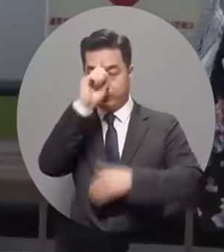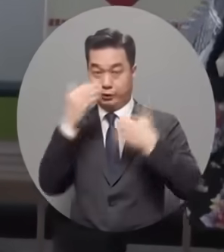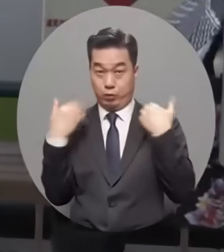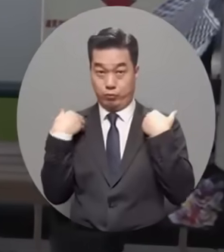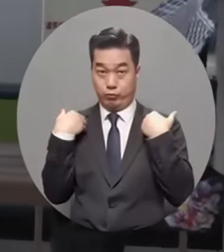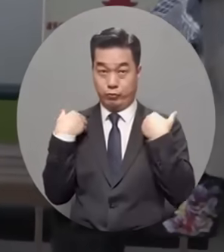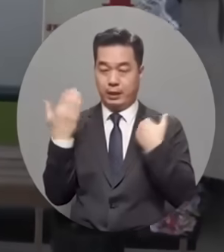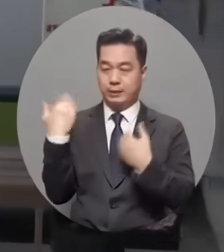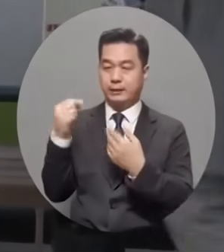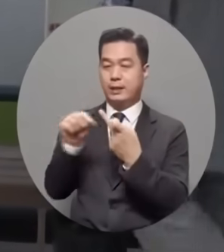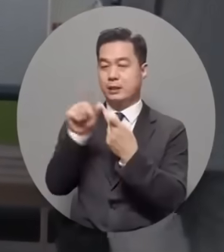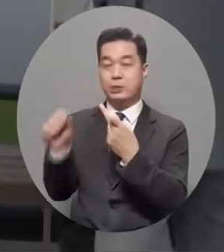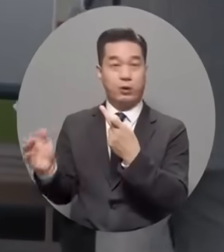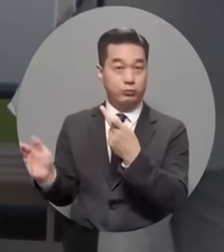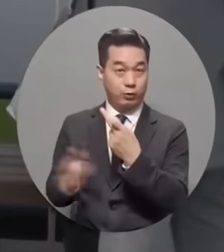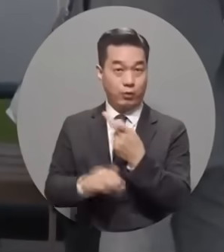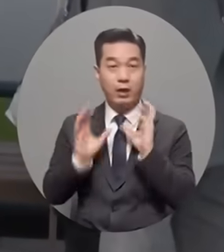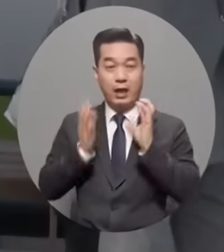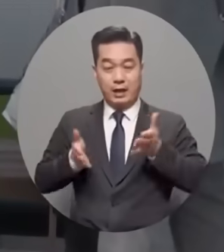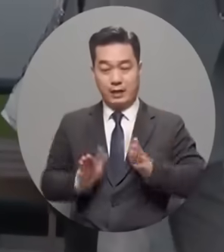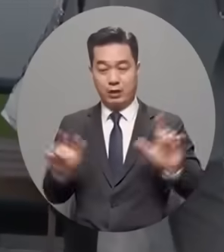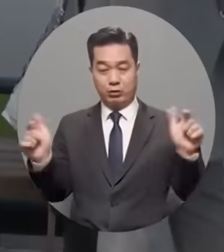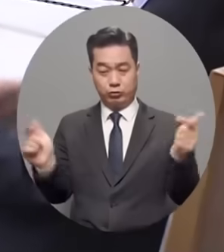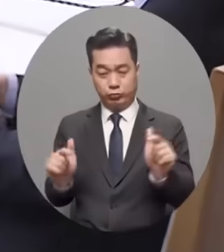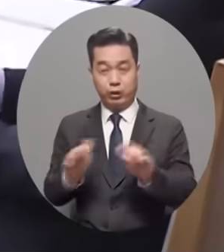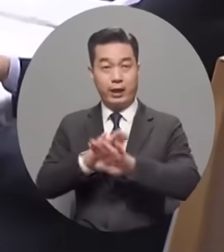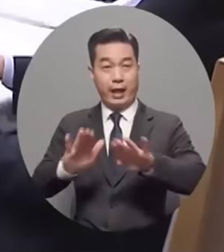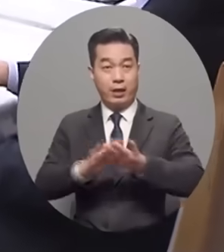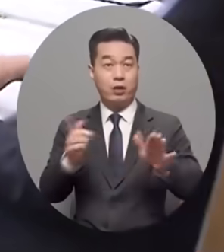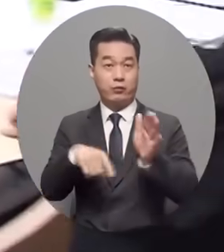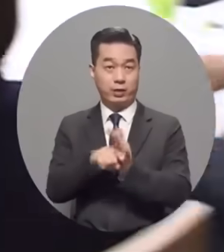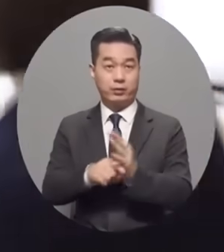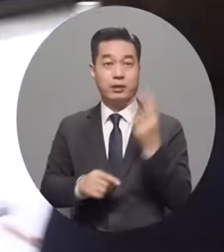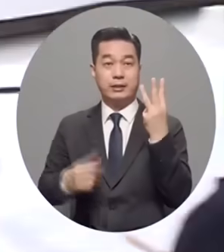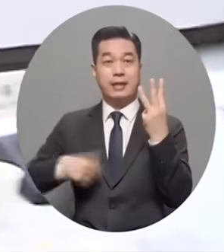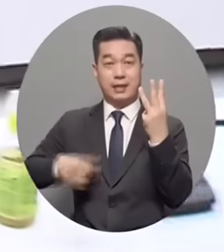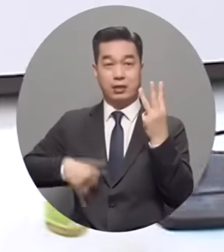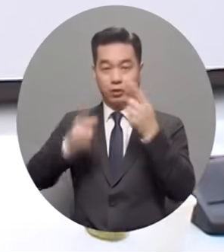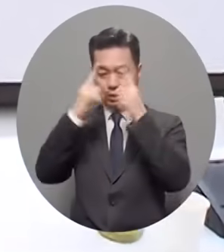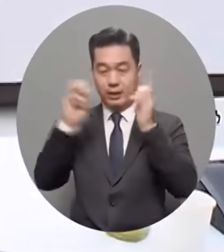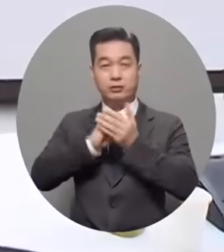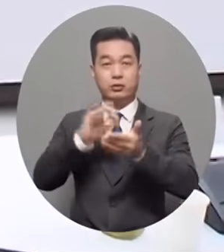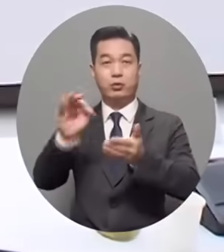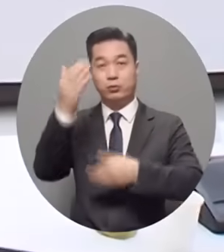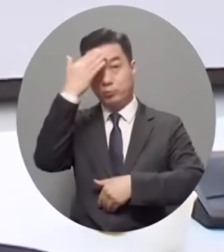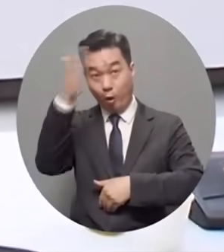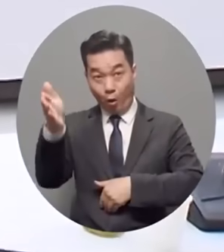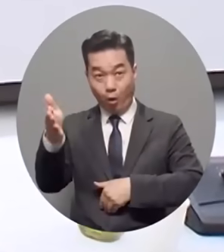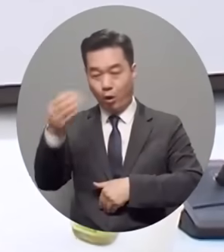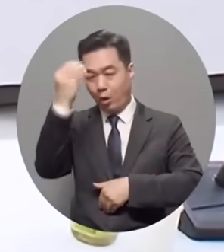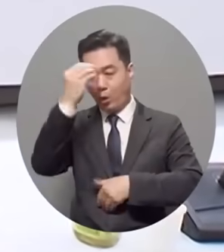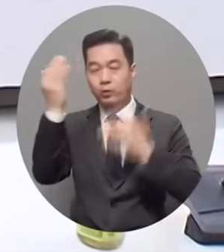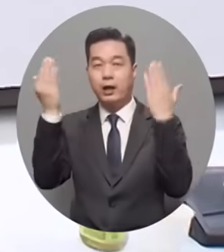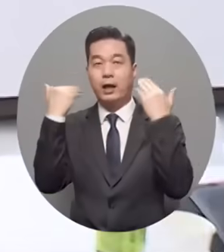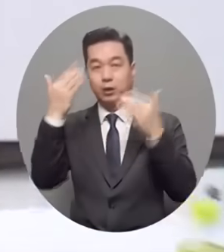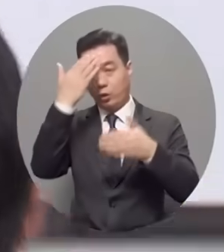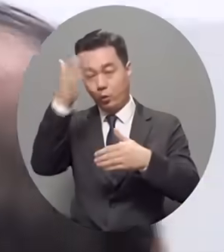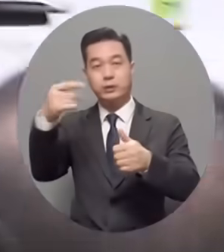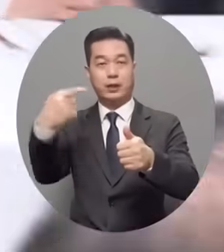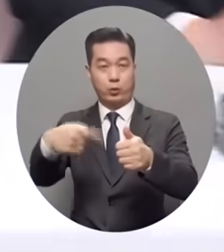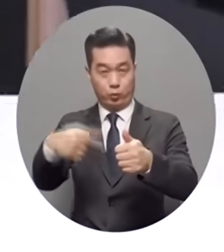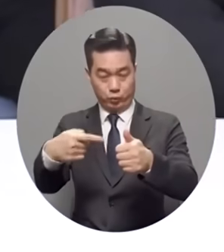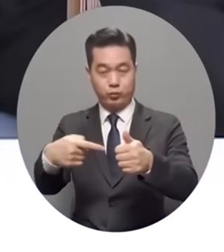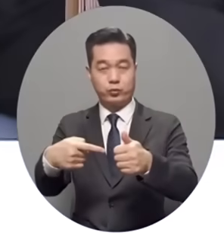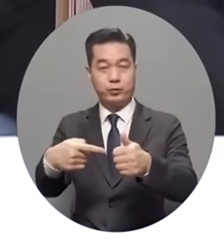근본적인 저출생 문제 해결을 위해 세자녀 가정 대학 등록금 무료, 고등학교 무상교육 등 장려